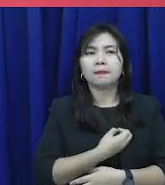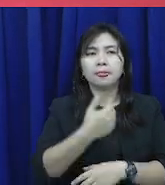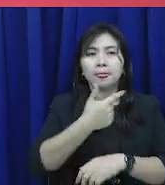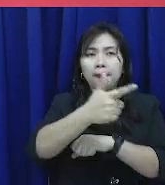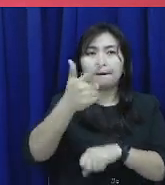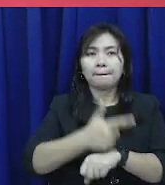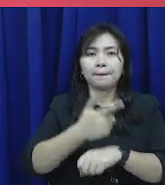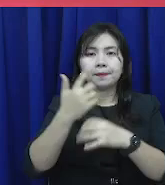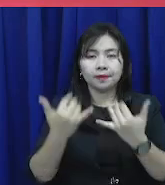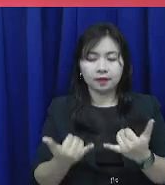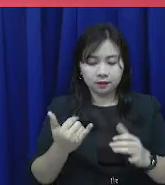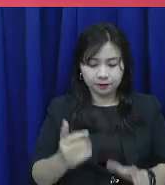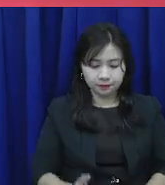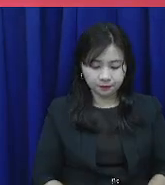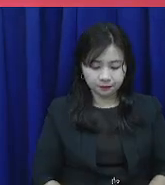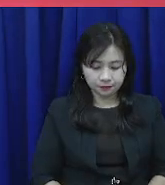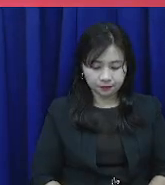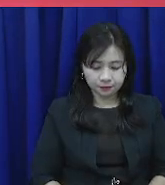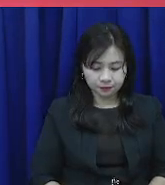po tayo